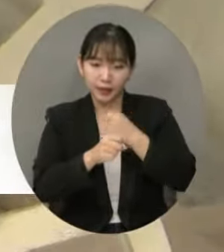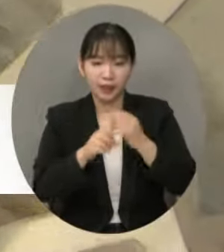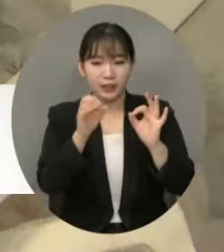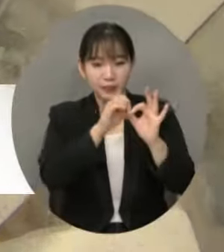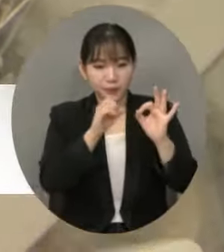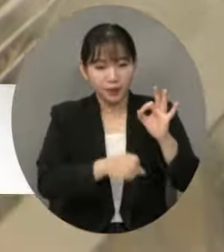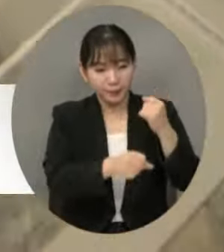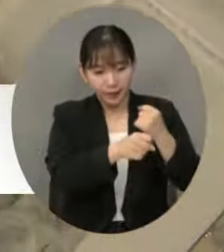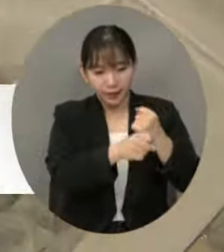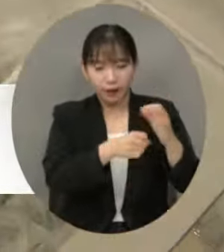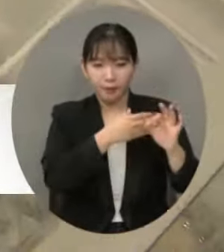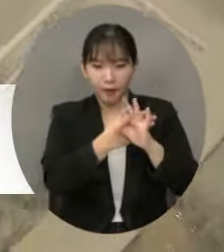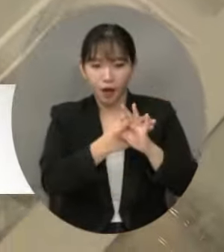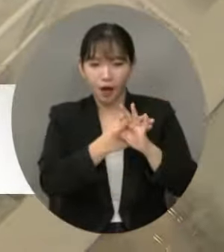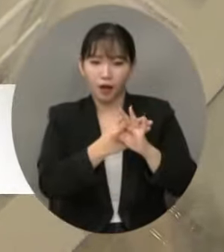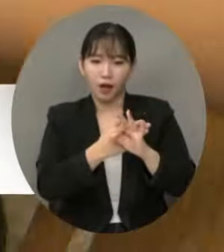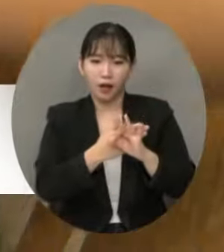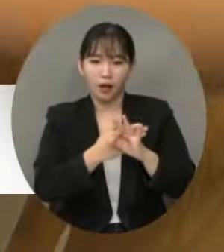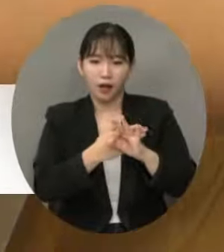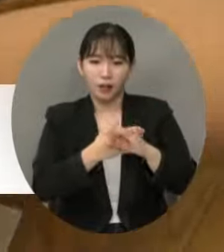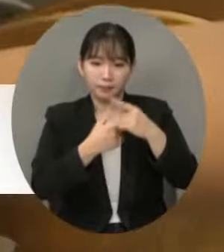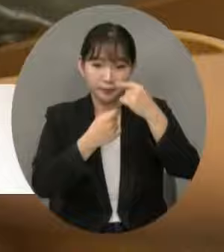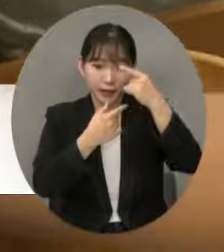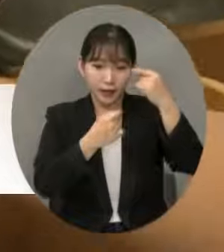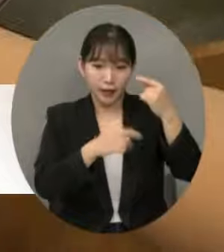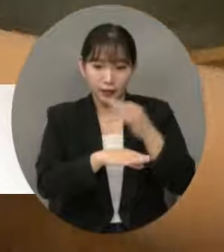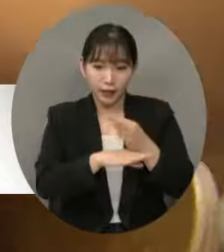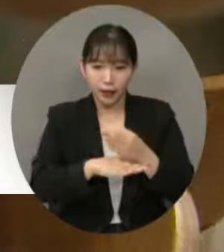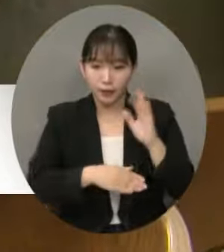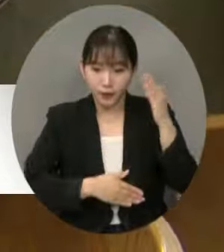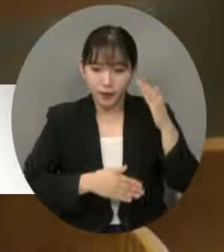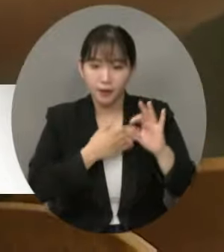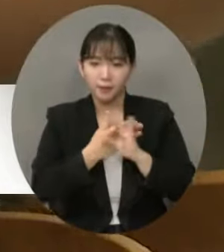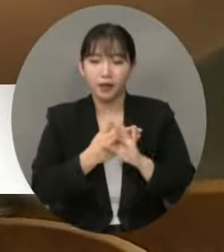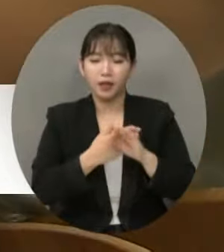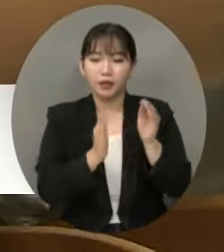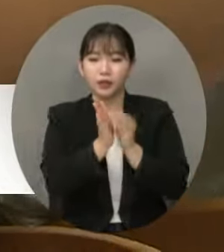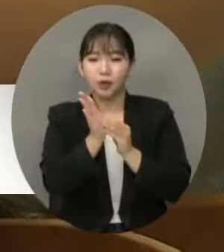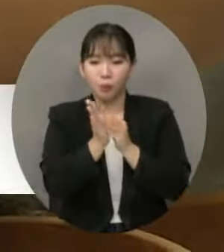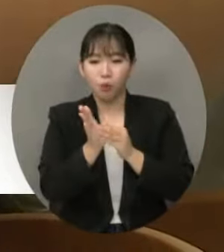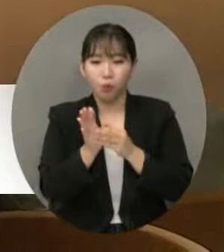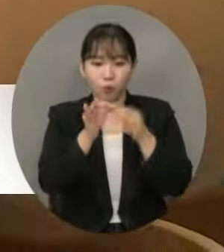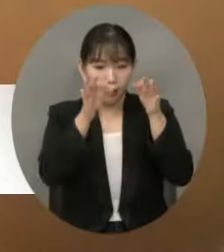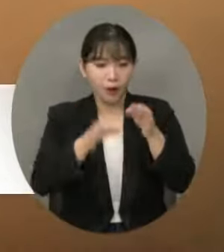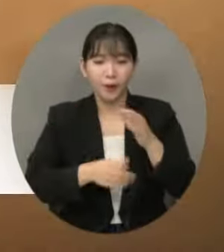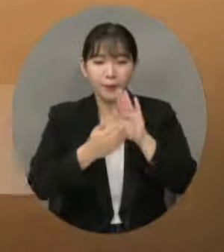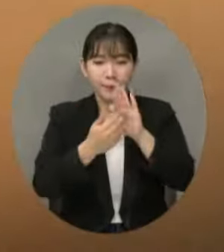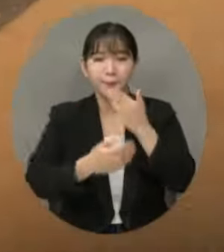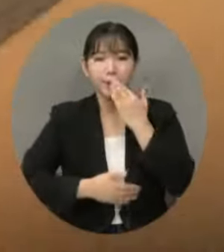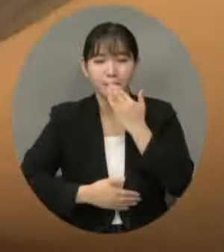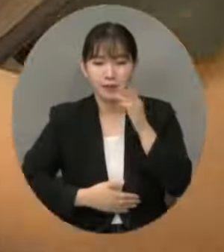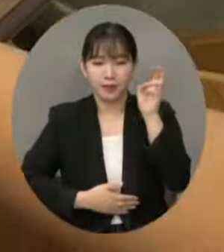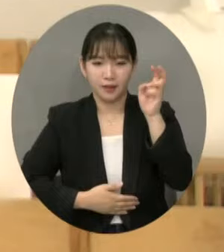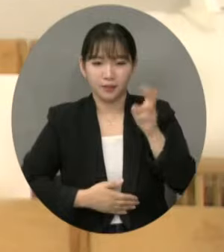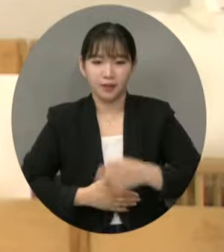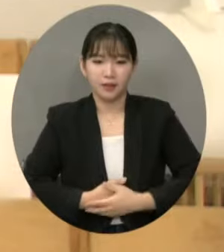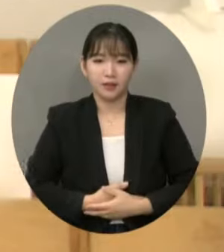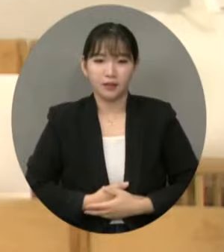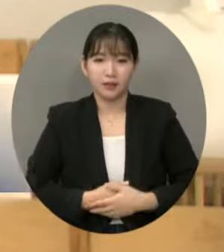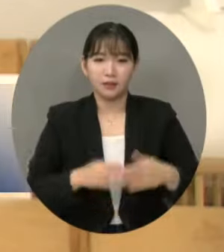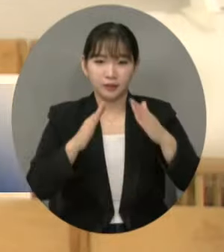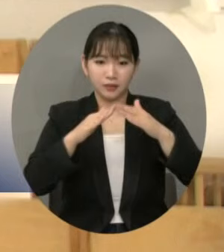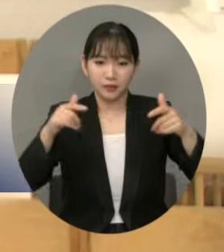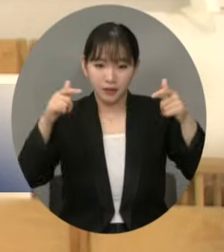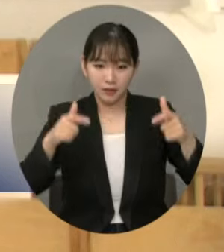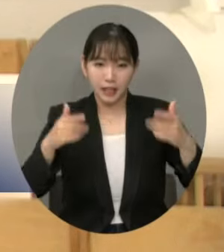10%, 판매가 정체된 크기에 일정량을 소비할 수 있다면 전복 가격의 안정을 이룰 수 있기 때문입니다. 전남